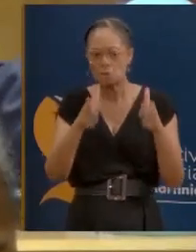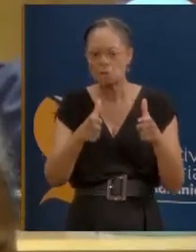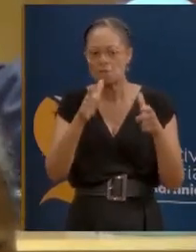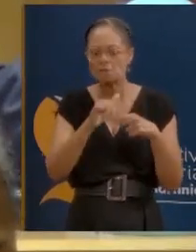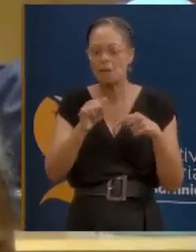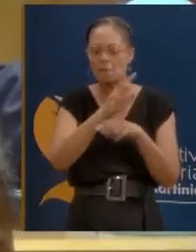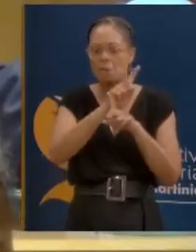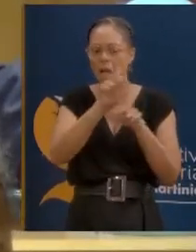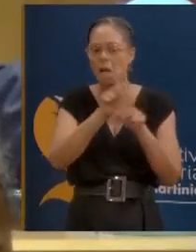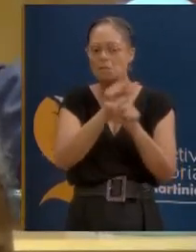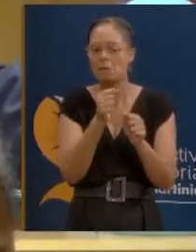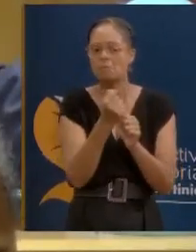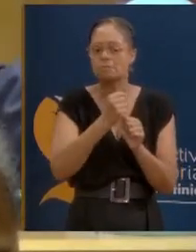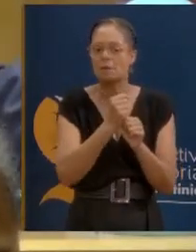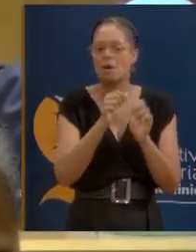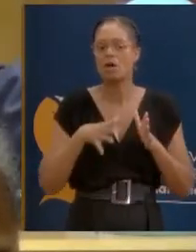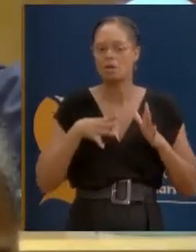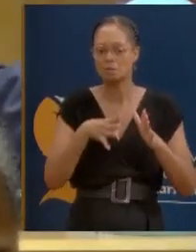engagements.